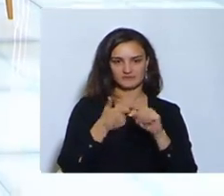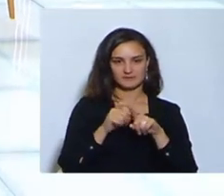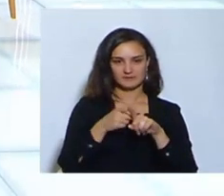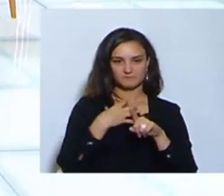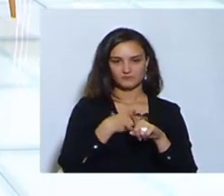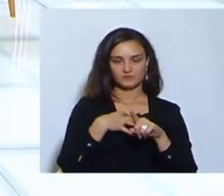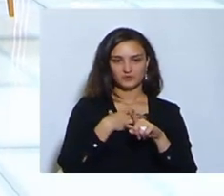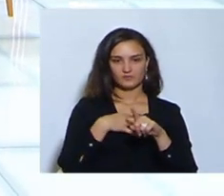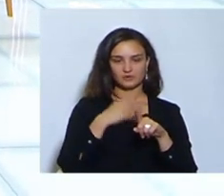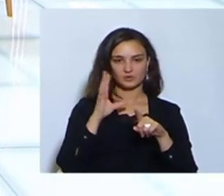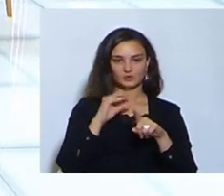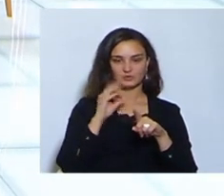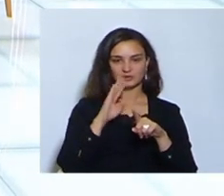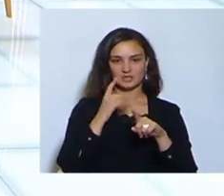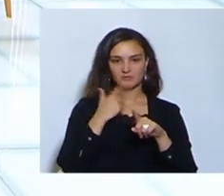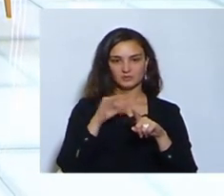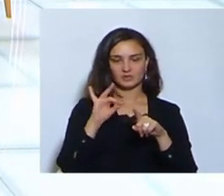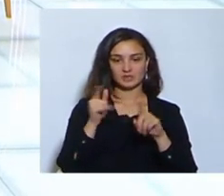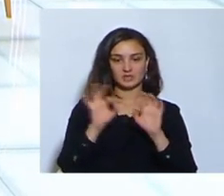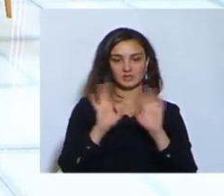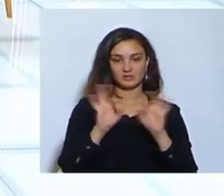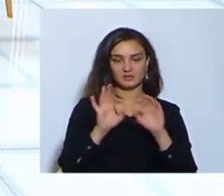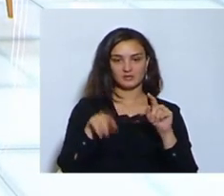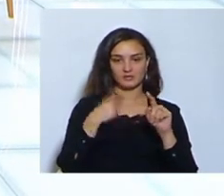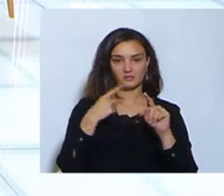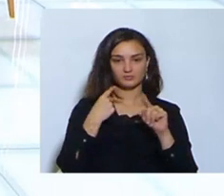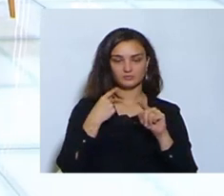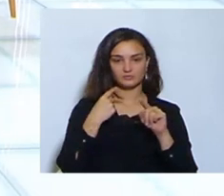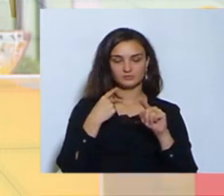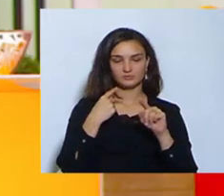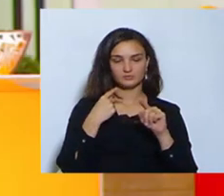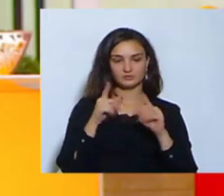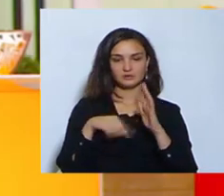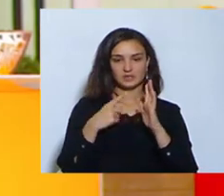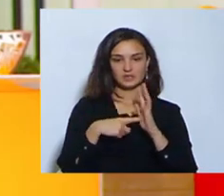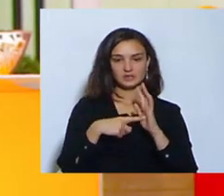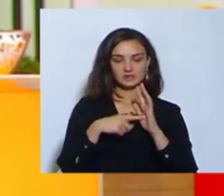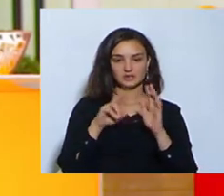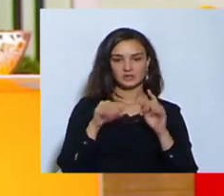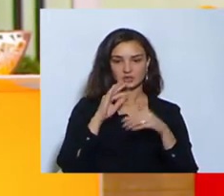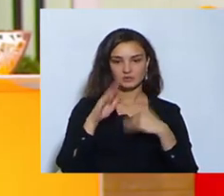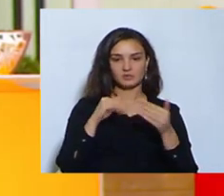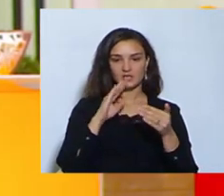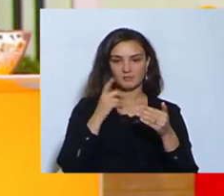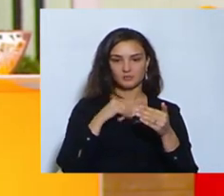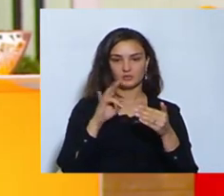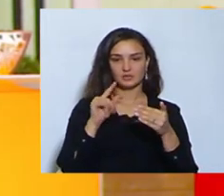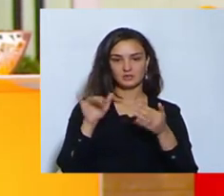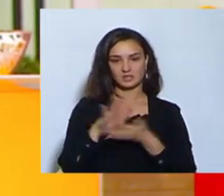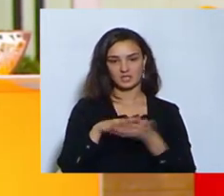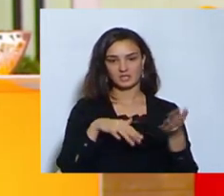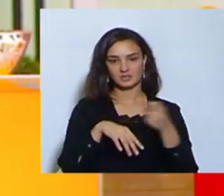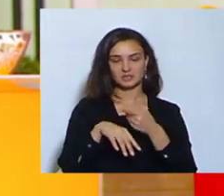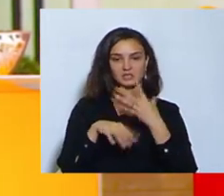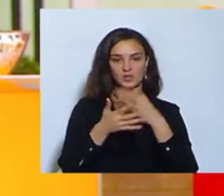ძალიან მნიშვნელოვანია, როდესაც ქალბატონმა იამ ახსენა საკითხი და შემდეგ ქალბატონმა ნათიამ გააგრძელა.